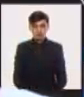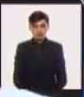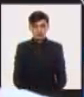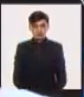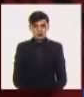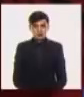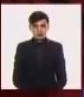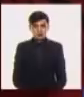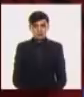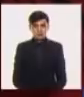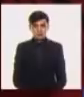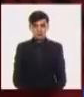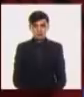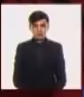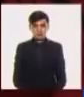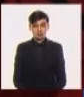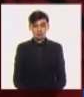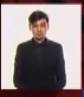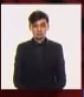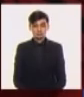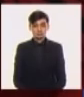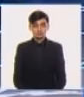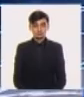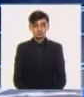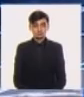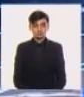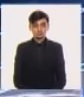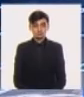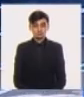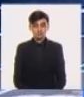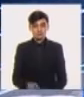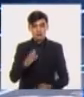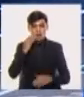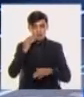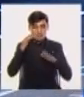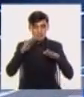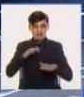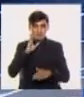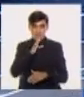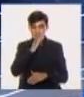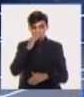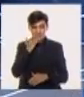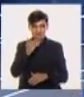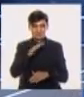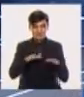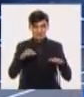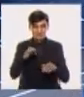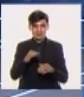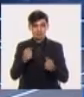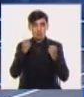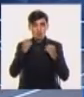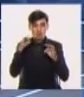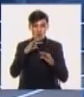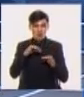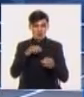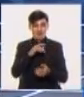Людмила Батюшкина, Ирина Нинашева, Информбюро, Карагандинская область. А в Алматы родители детей, которые посещают спортивные